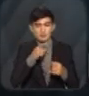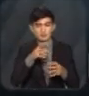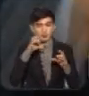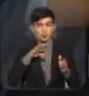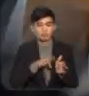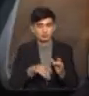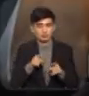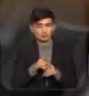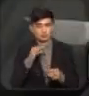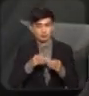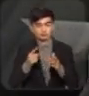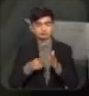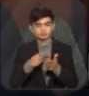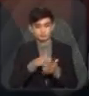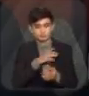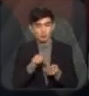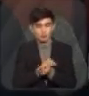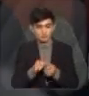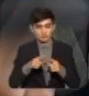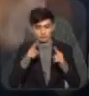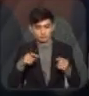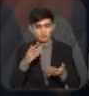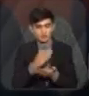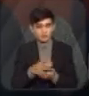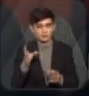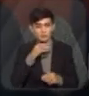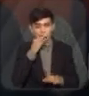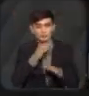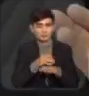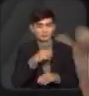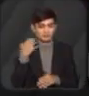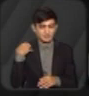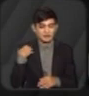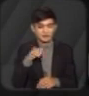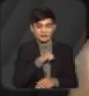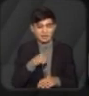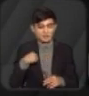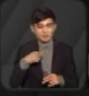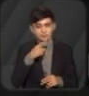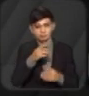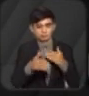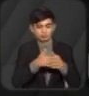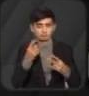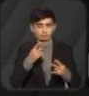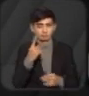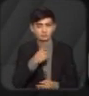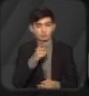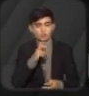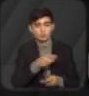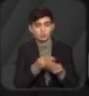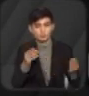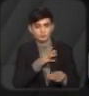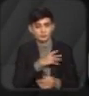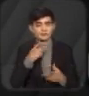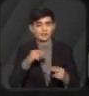тұрғындардың өкілі әуелі құжат бергендер мен сол кездегі аудан басшылары жауапқа тартылсын дейді. Қаулыны шығарған адам қайда? Осы қаулы дайындаған адамдар